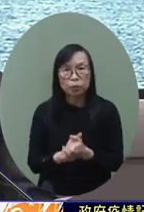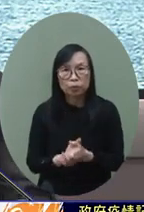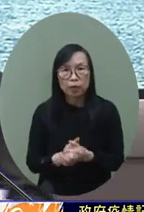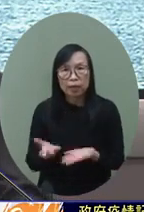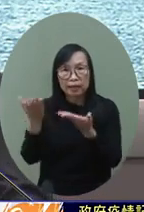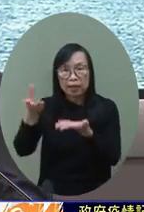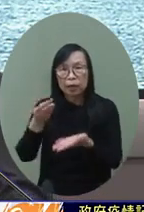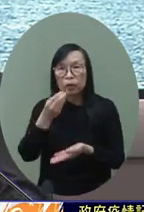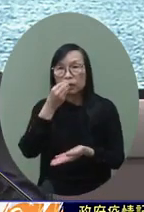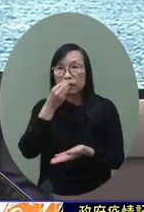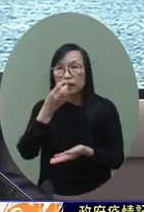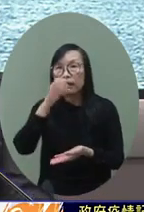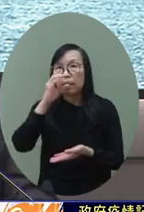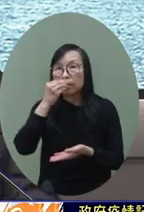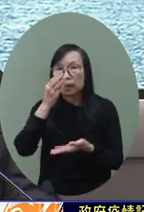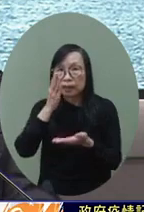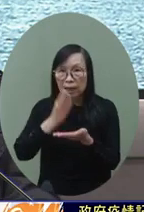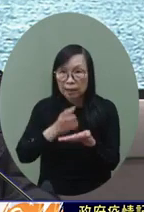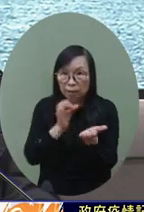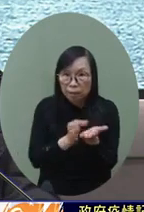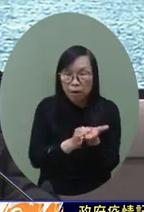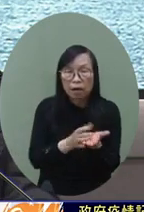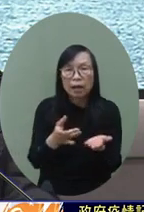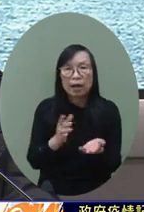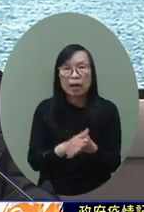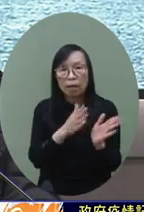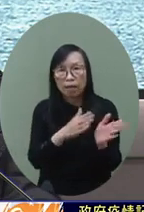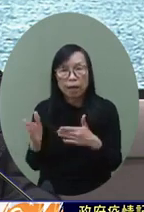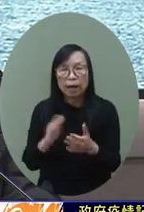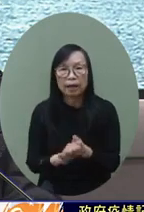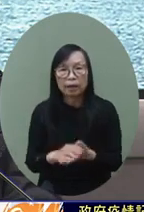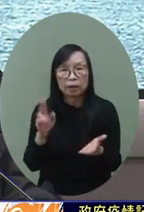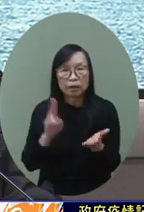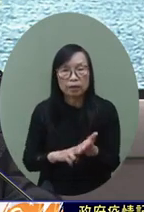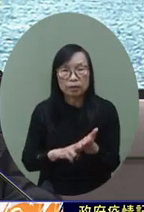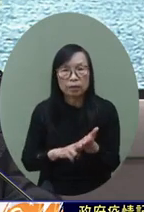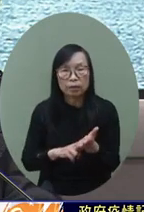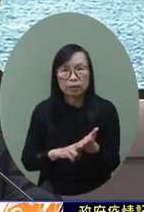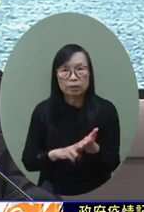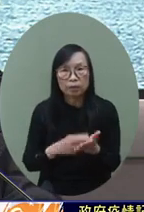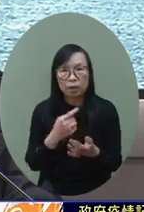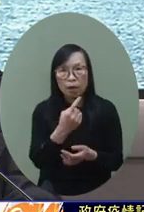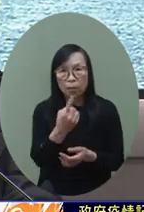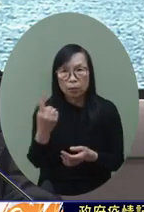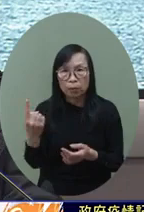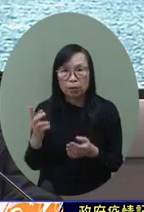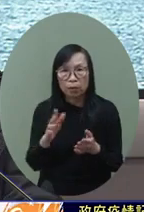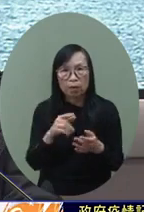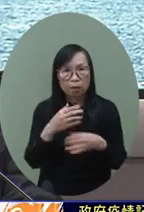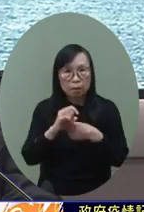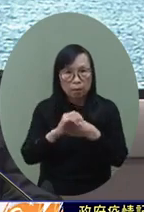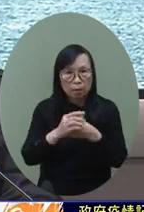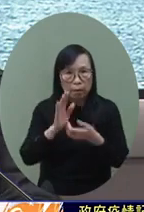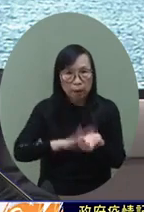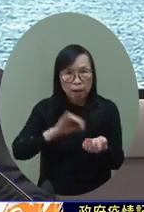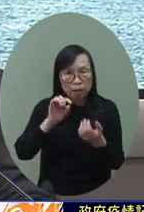飲食嘅處所或者係一啲即係指定處所嘅安排，我相信每一個段落嘅疫情咧，其實政府